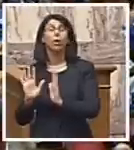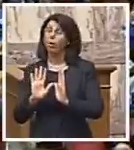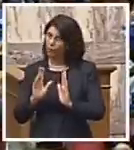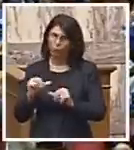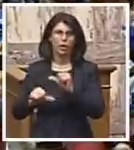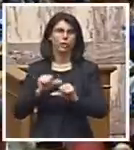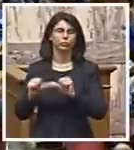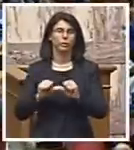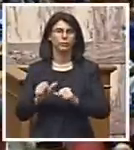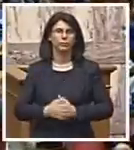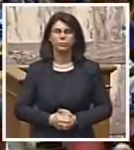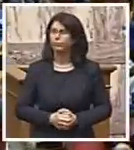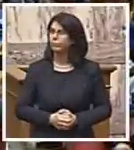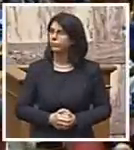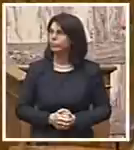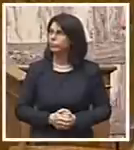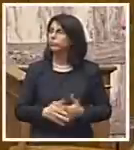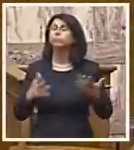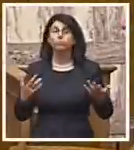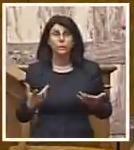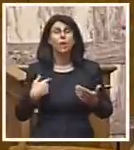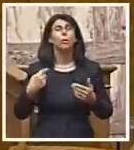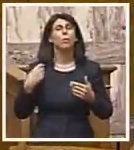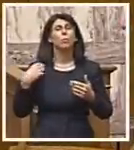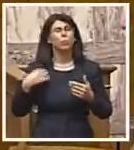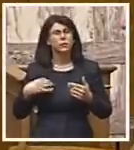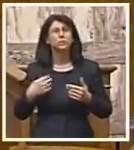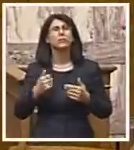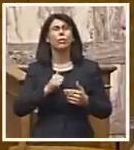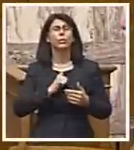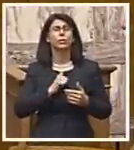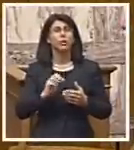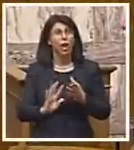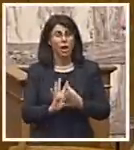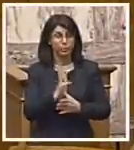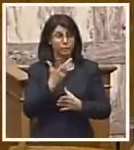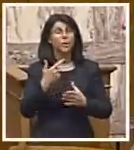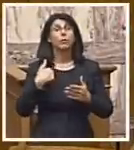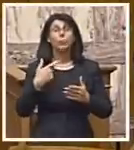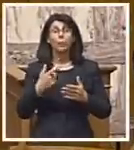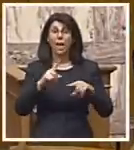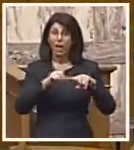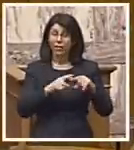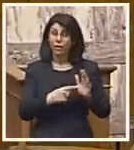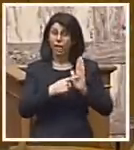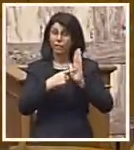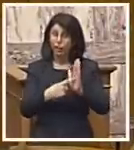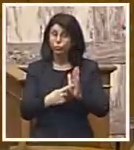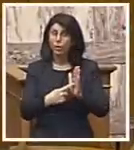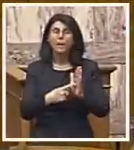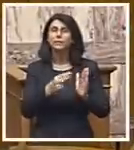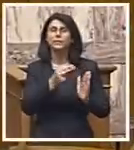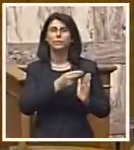αλλαγές που εγγυώνται τη βιώσιμη, πράσινη, ποιοτική ανάπτυξη. Να κάνουμε την Ελλάδα συνώνυμο της